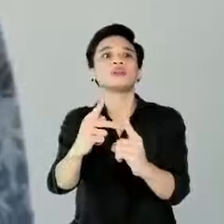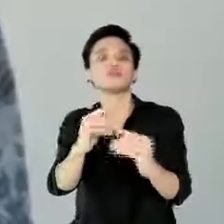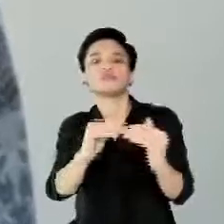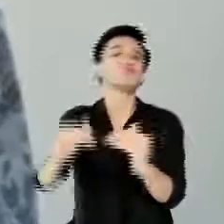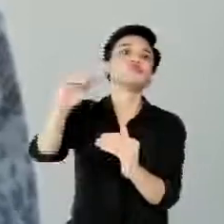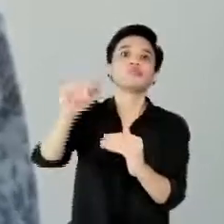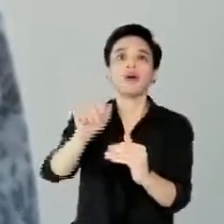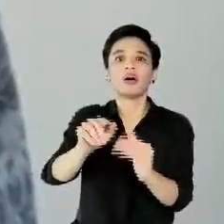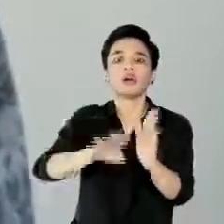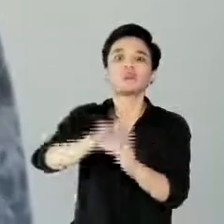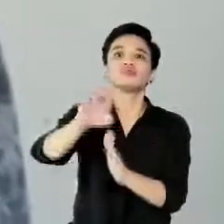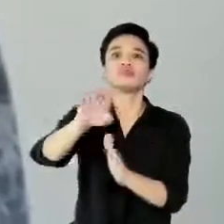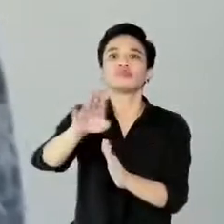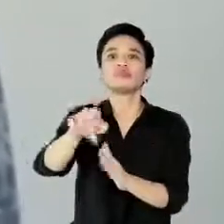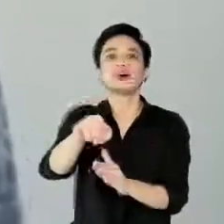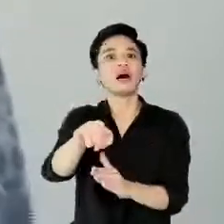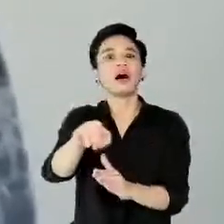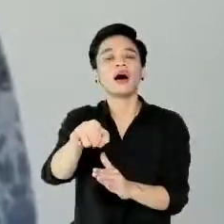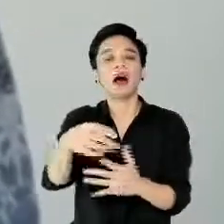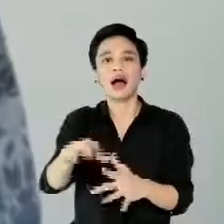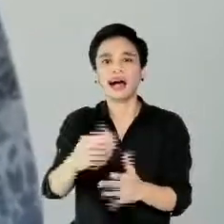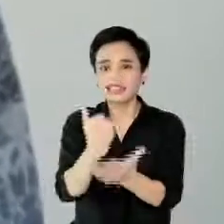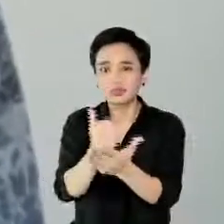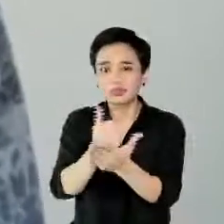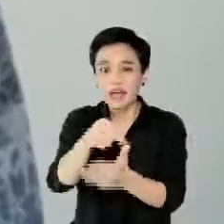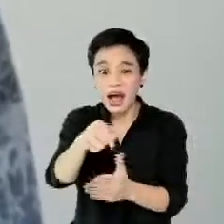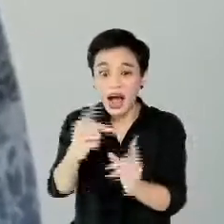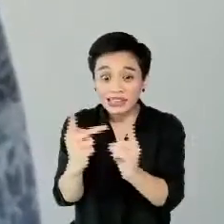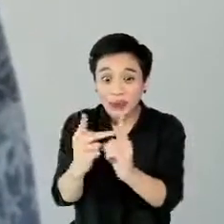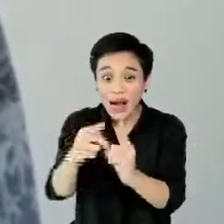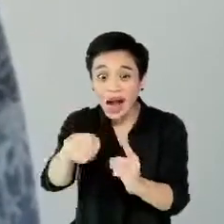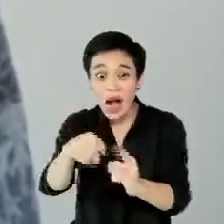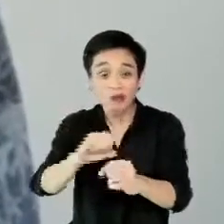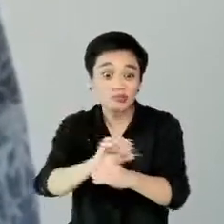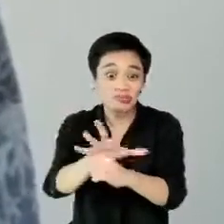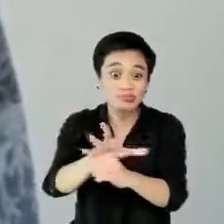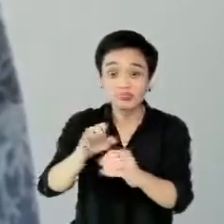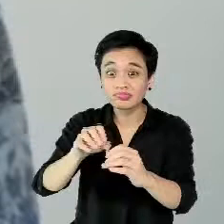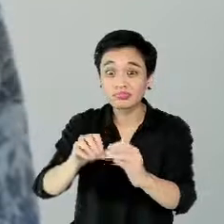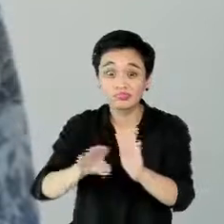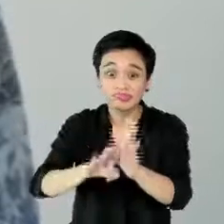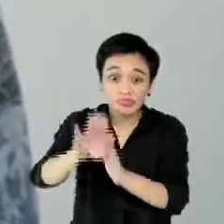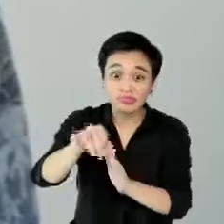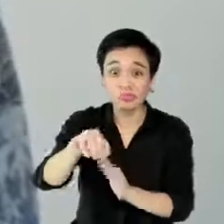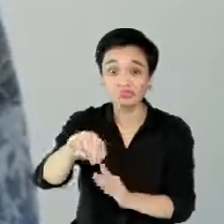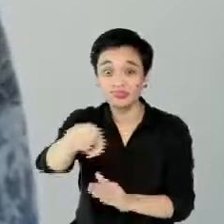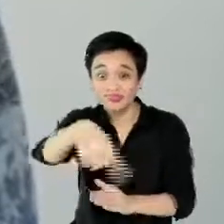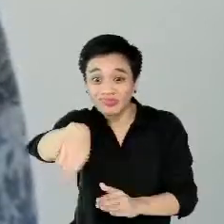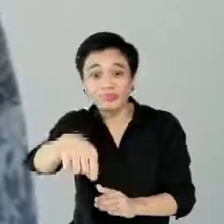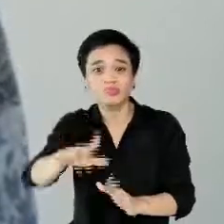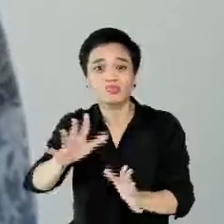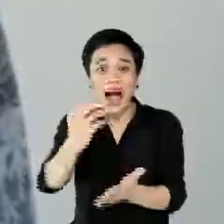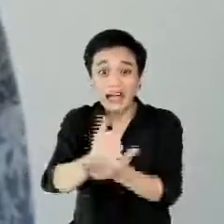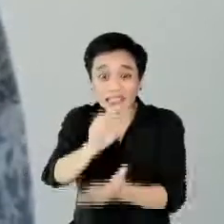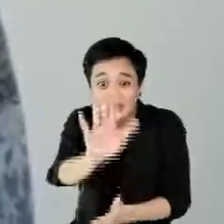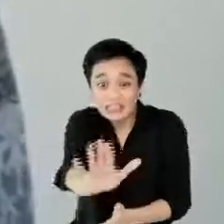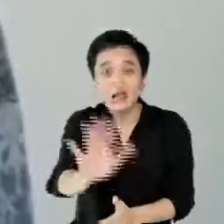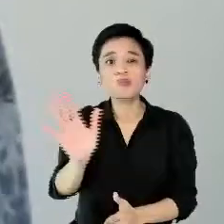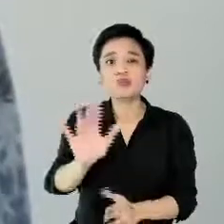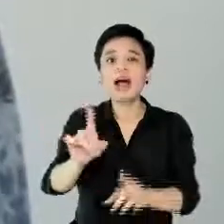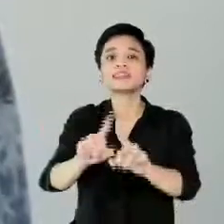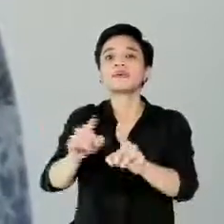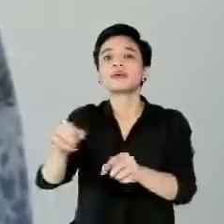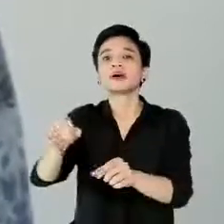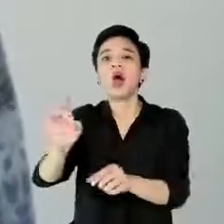90% bukan karena kasusnya Semarang meningkat karena perkembangan epidemi Riza karena dia